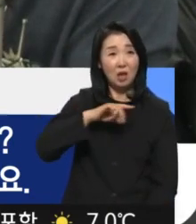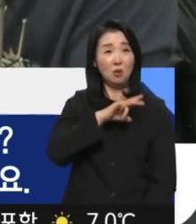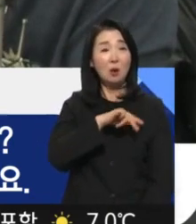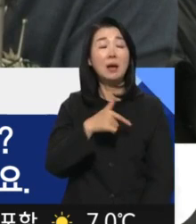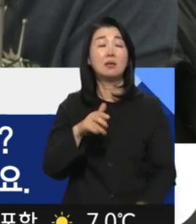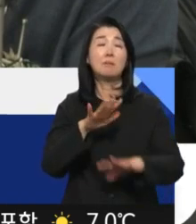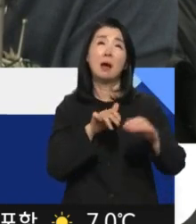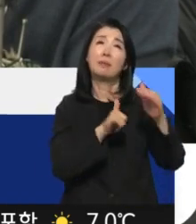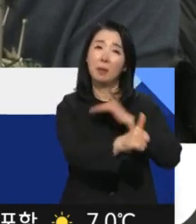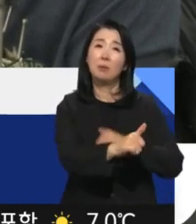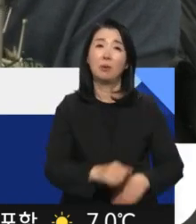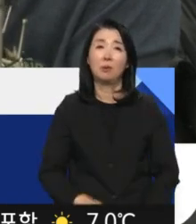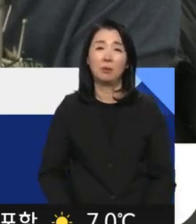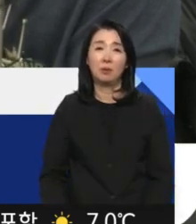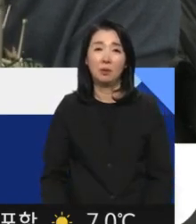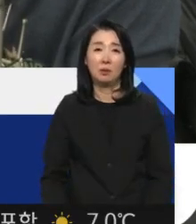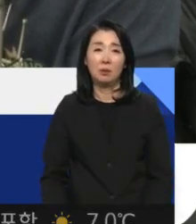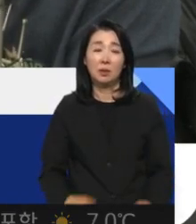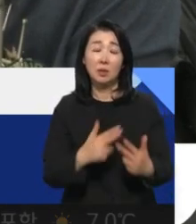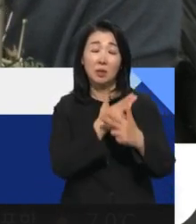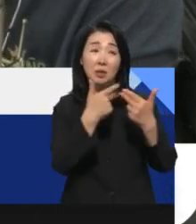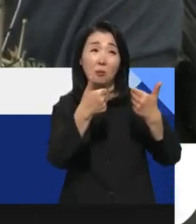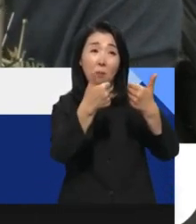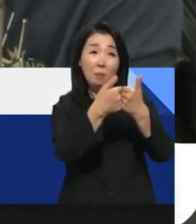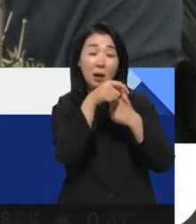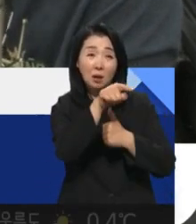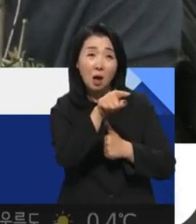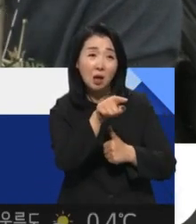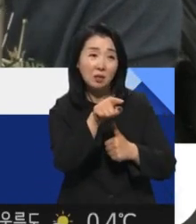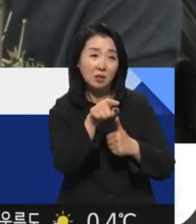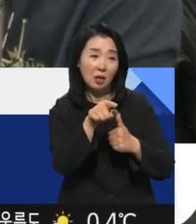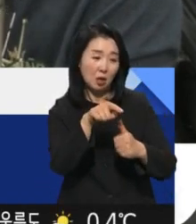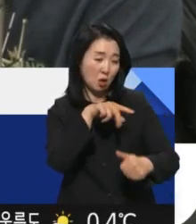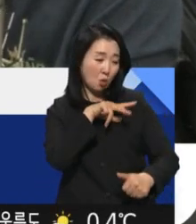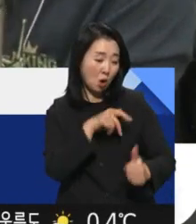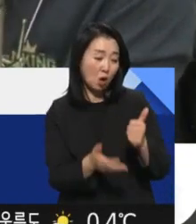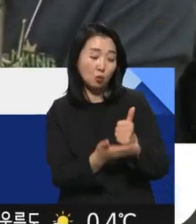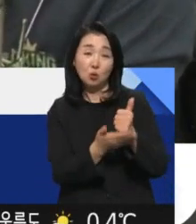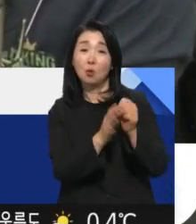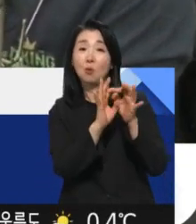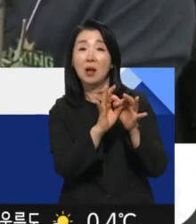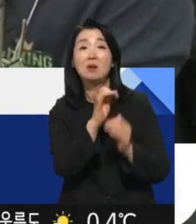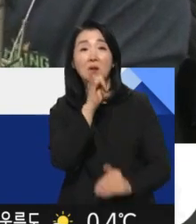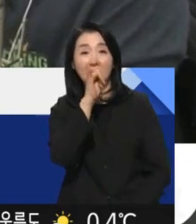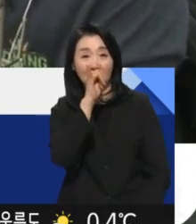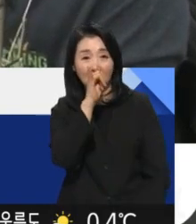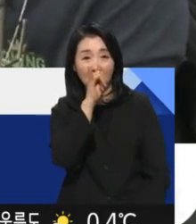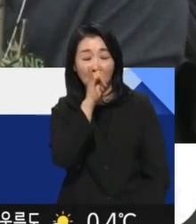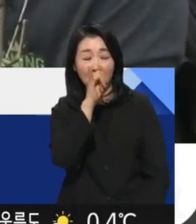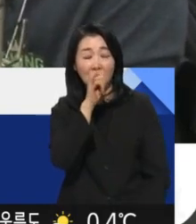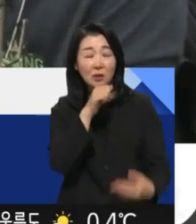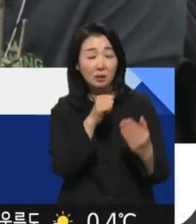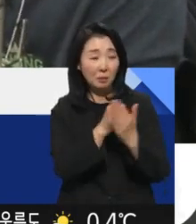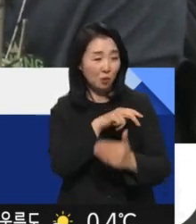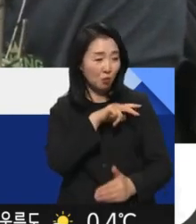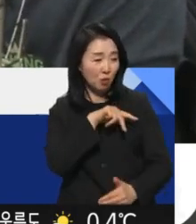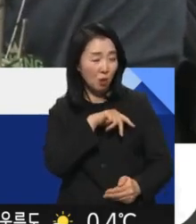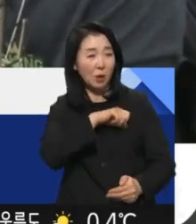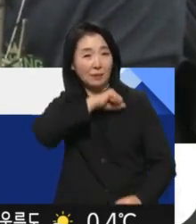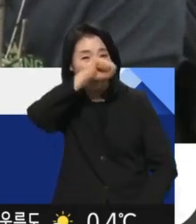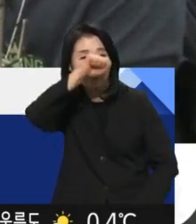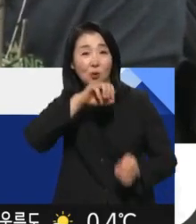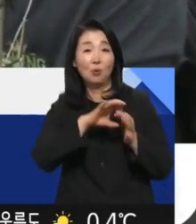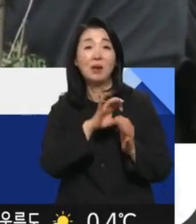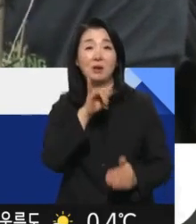얘기잖아요. 반명계가 이제 공천하고 연결돼 있고 자기들의 국회의원 다음 당선되는 부분하고 연결돼 있기